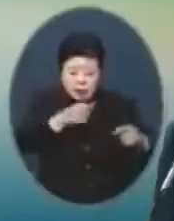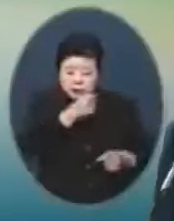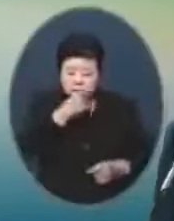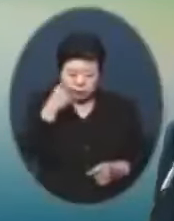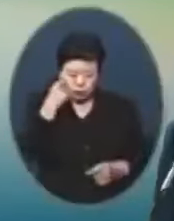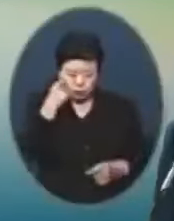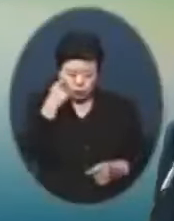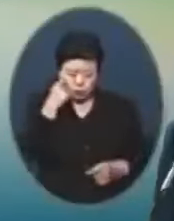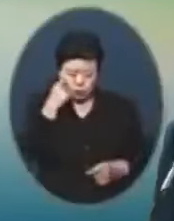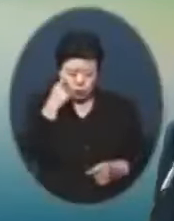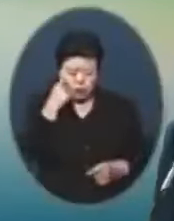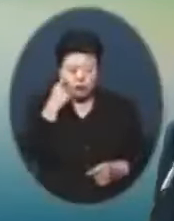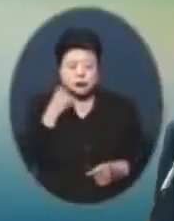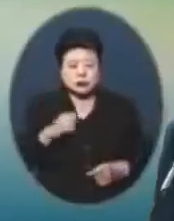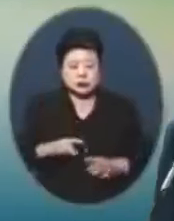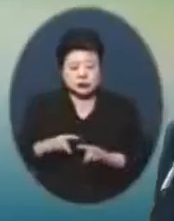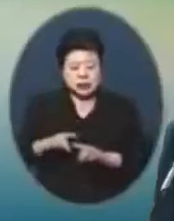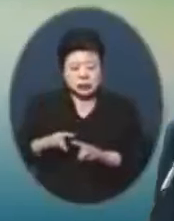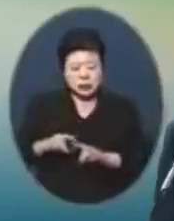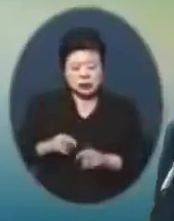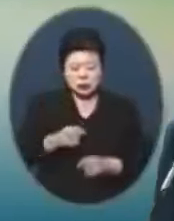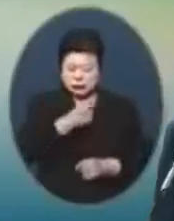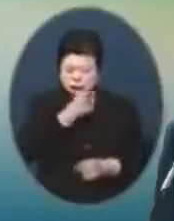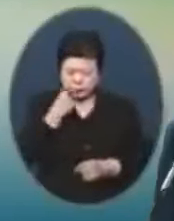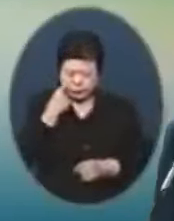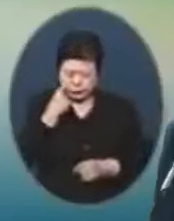침묵하고 언론조차 침묵을